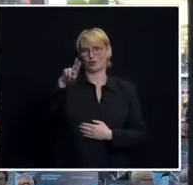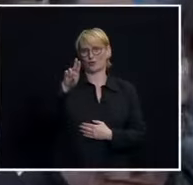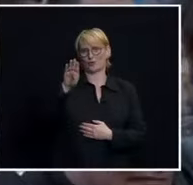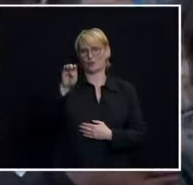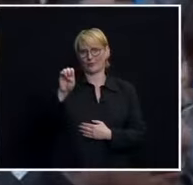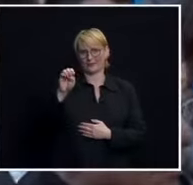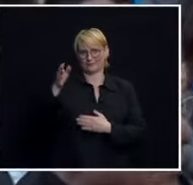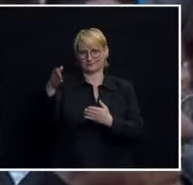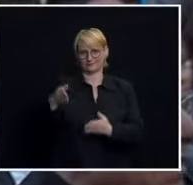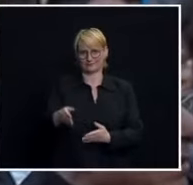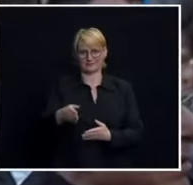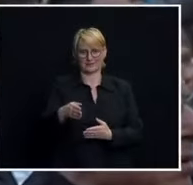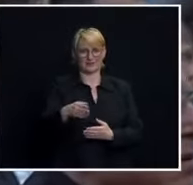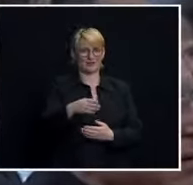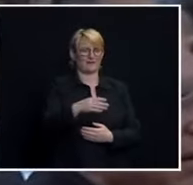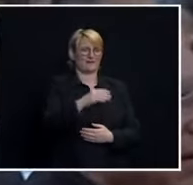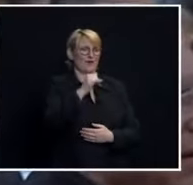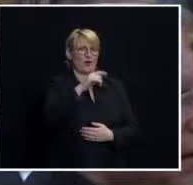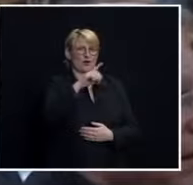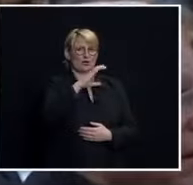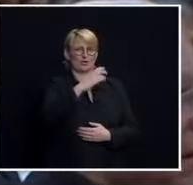Herzlich willkommen, Charlotte Knobloch.